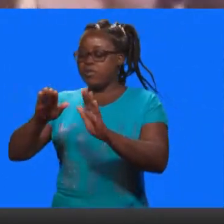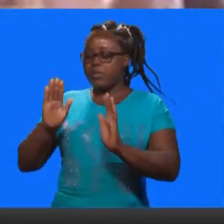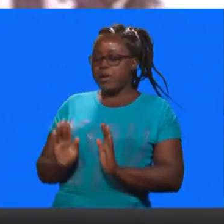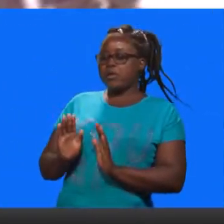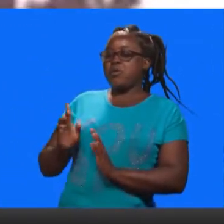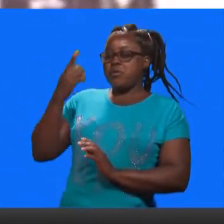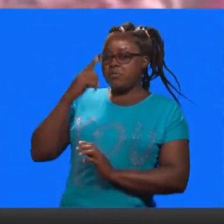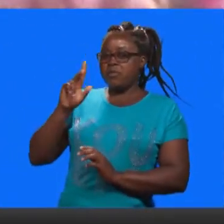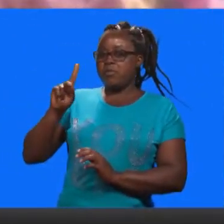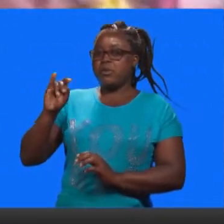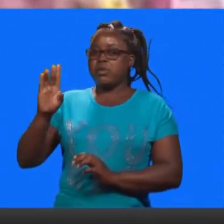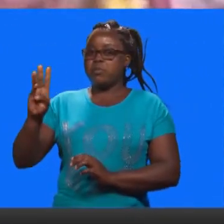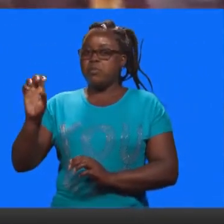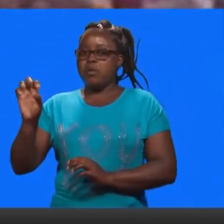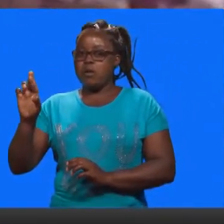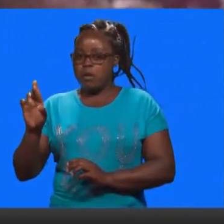Kibor.